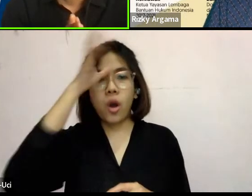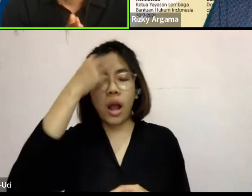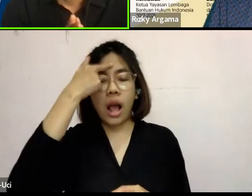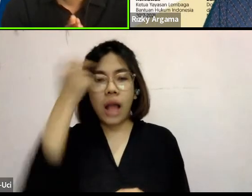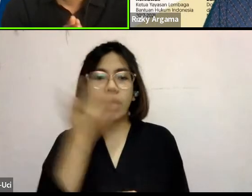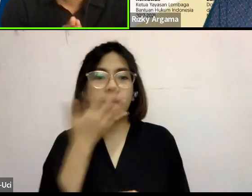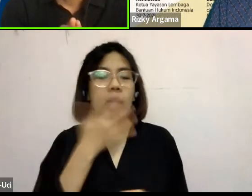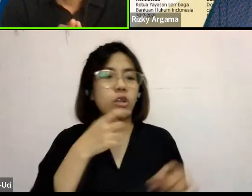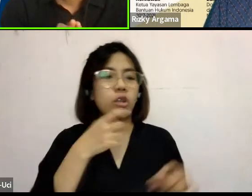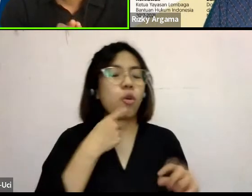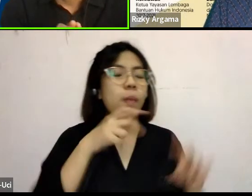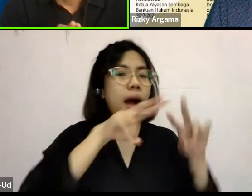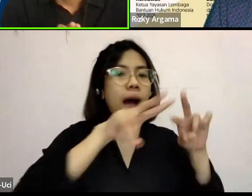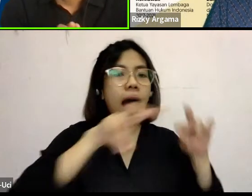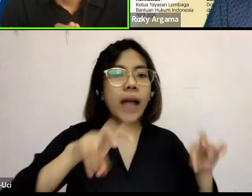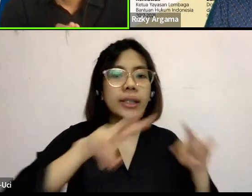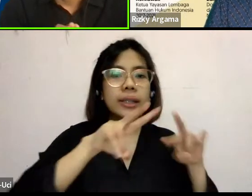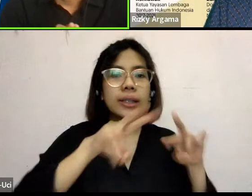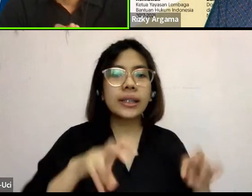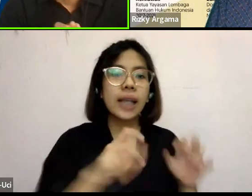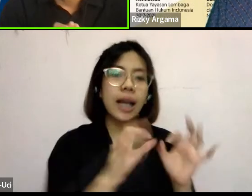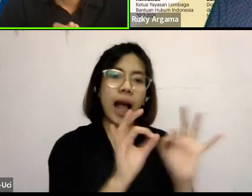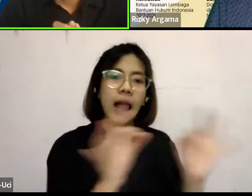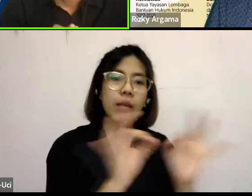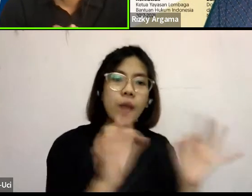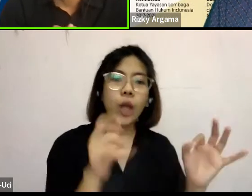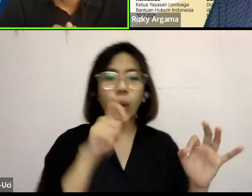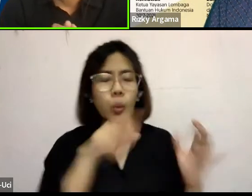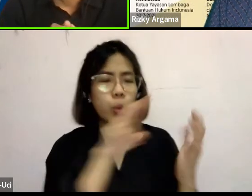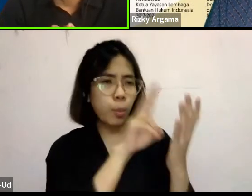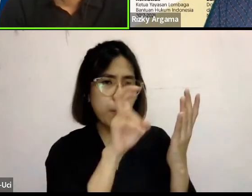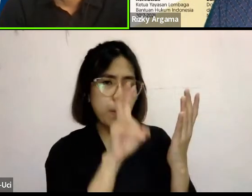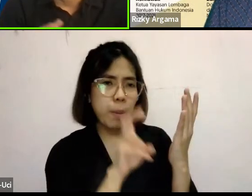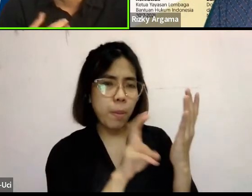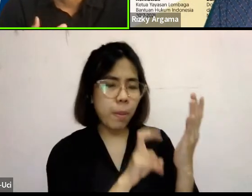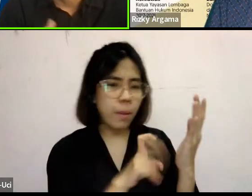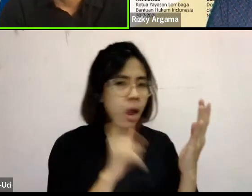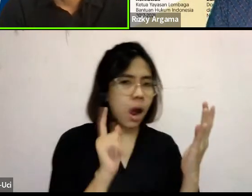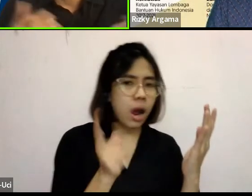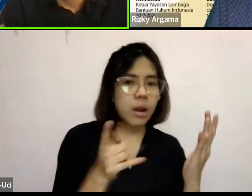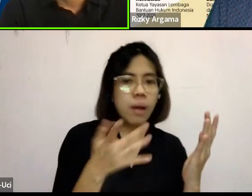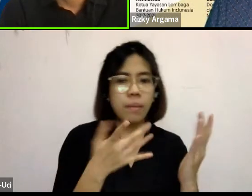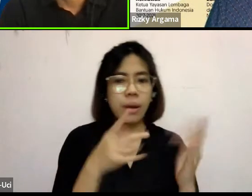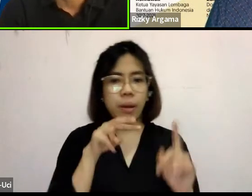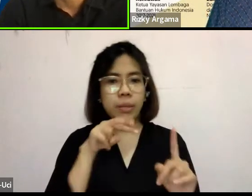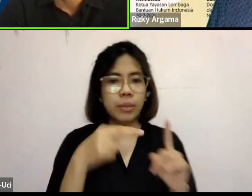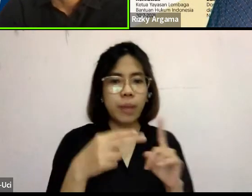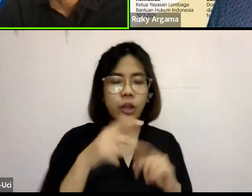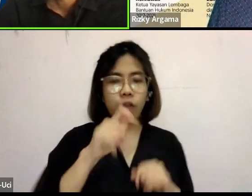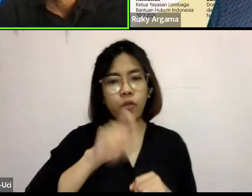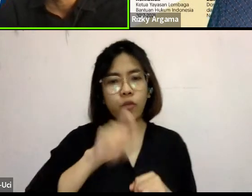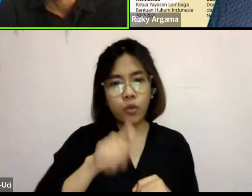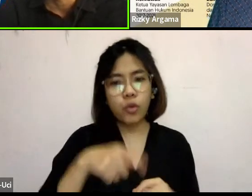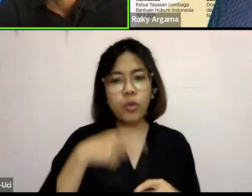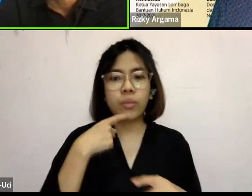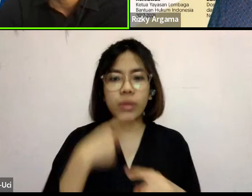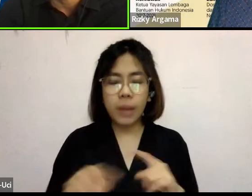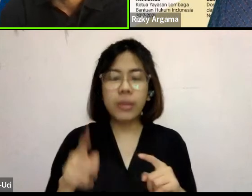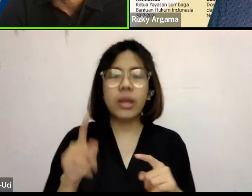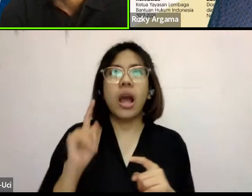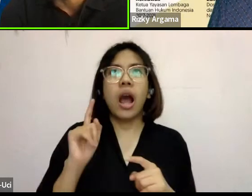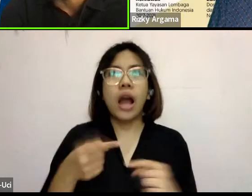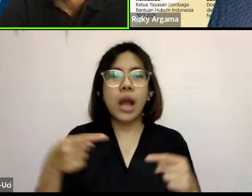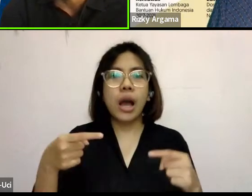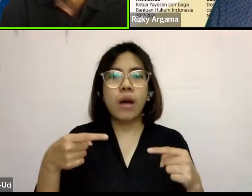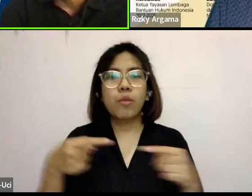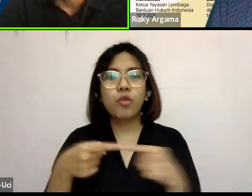semata-mata apa tidak semata-mata menggunakan pendekatan hukum tapi pendekatan interdisipliner lain yang ananti akan